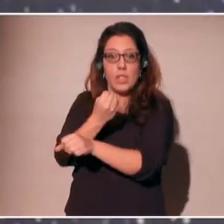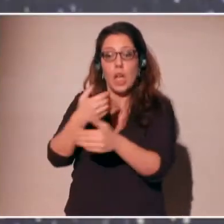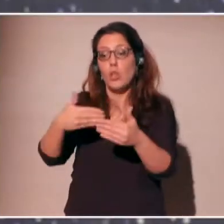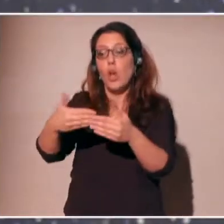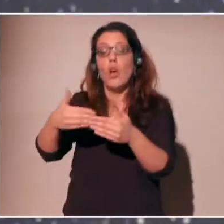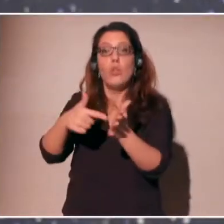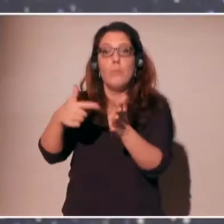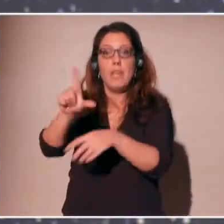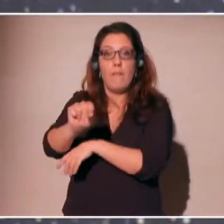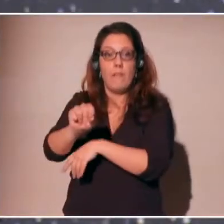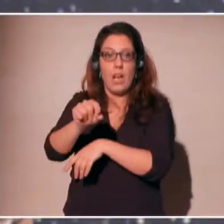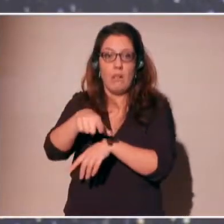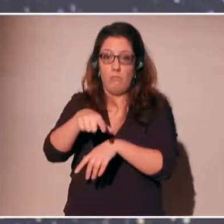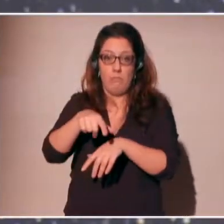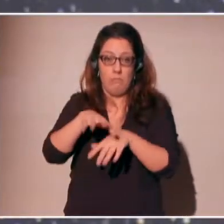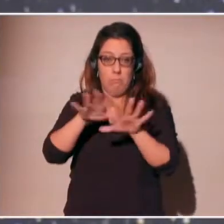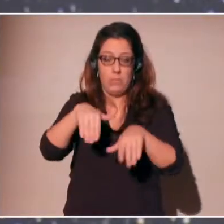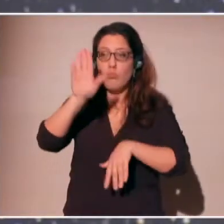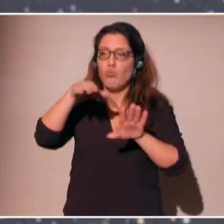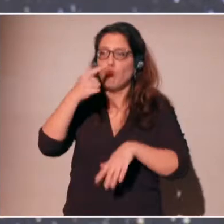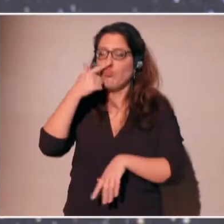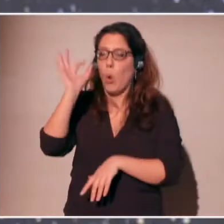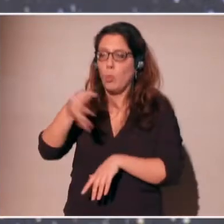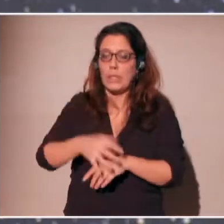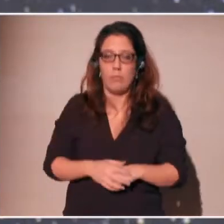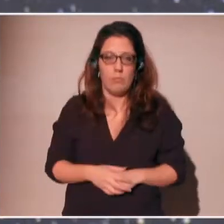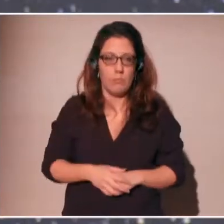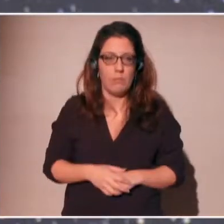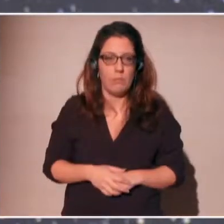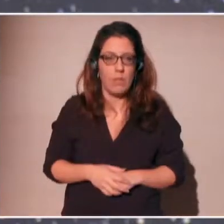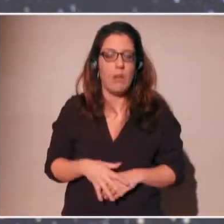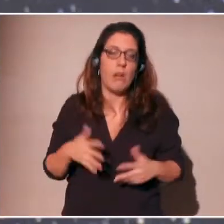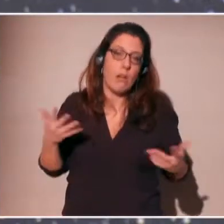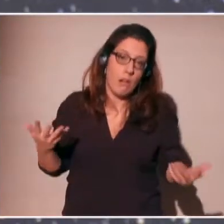Vous êtes nombreux à le penser. Alors certains diraient oui, bien sûr.